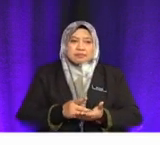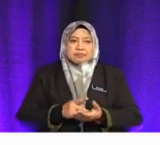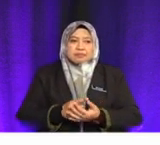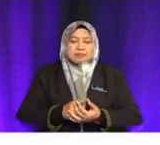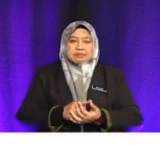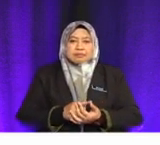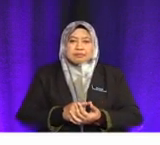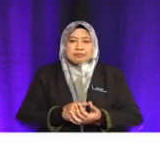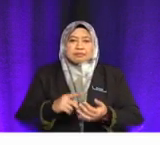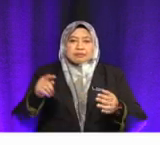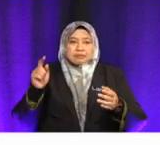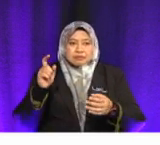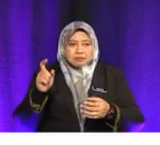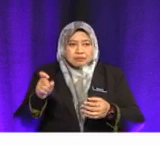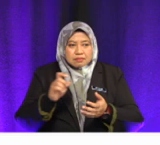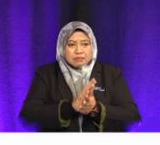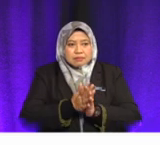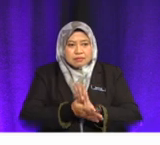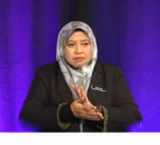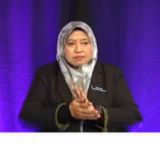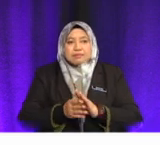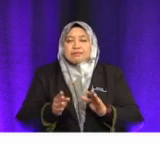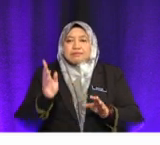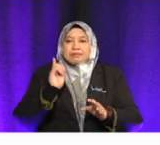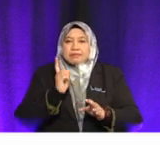Oke jadi Es Jadi kita